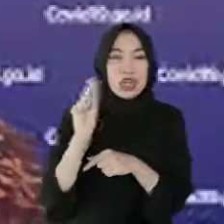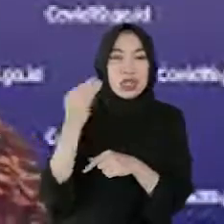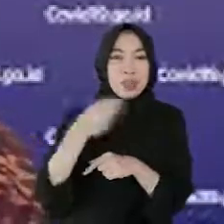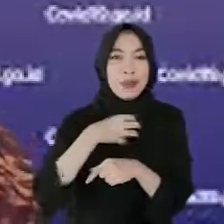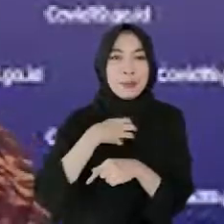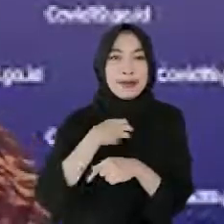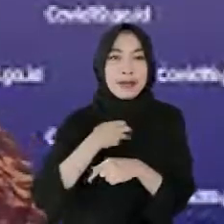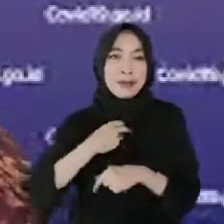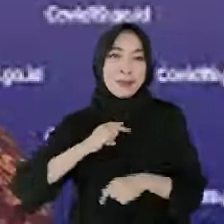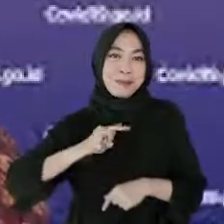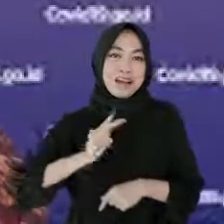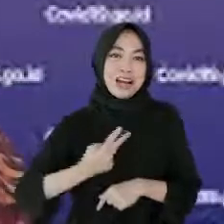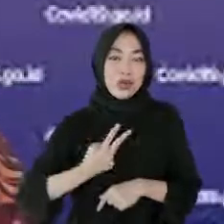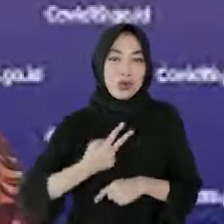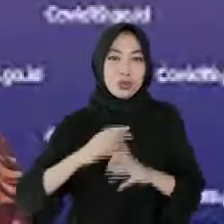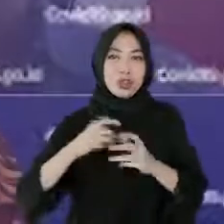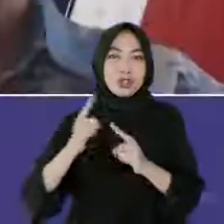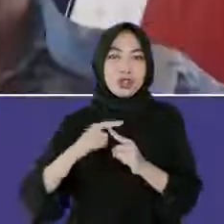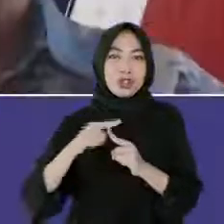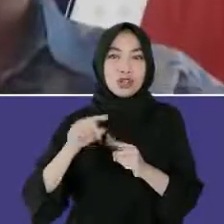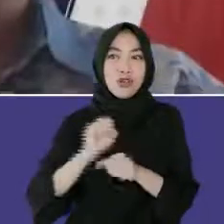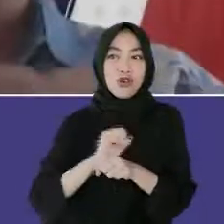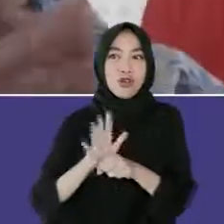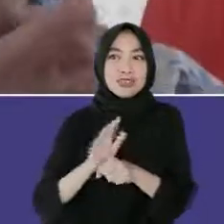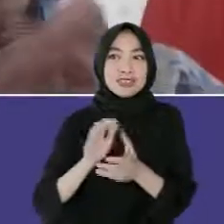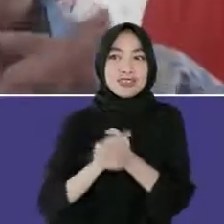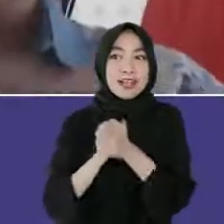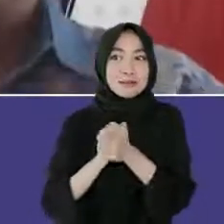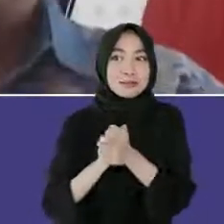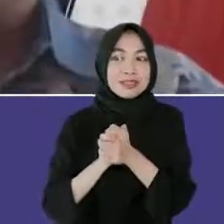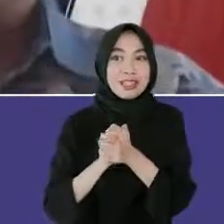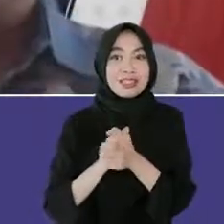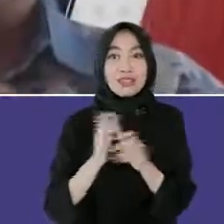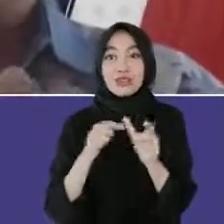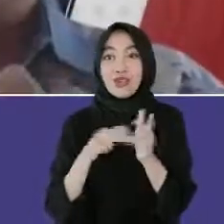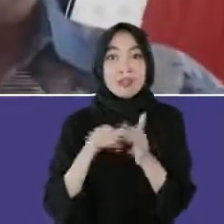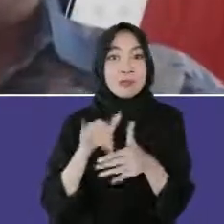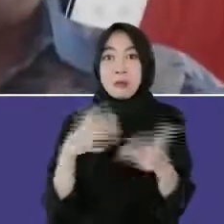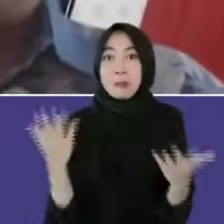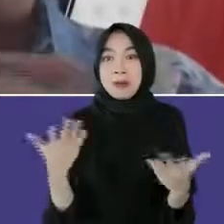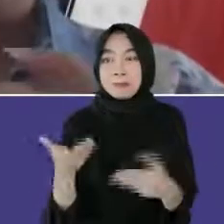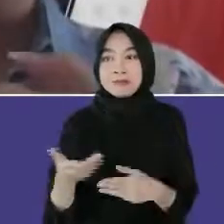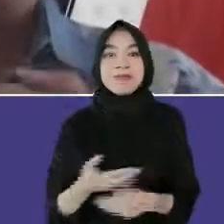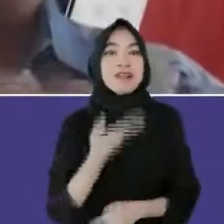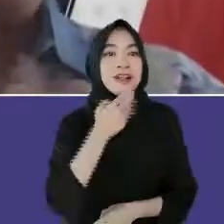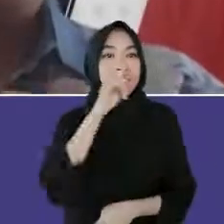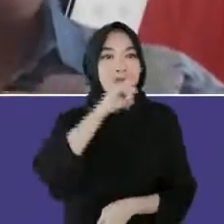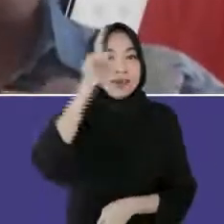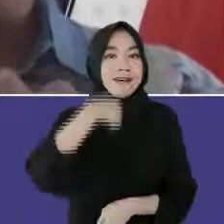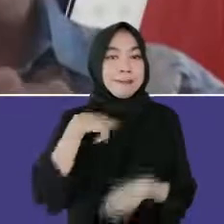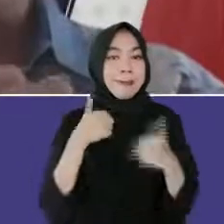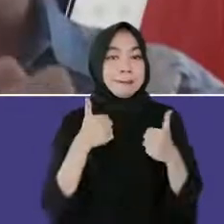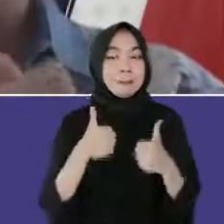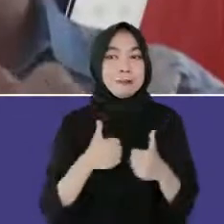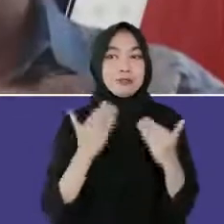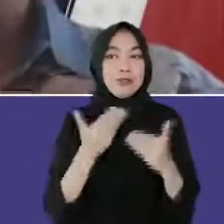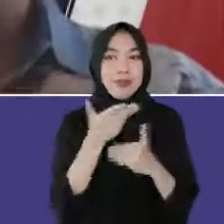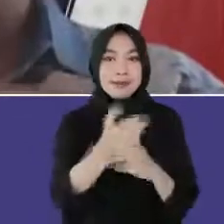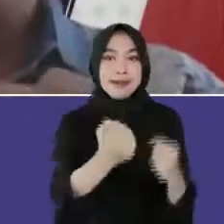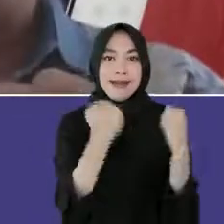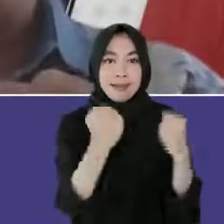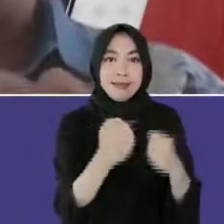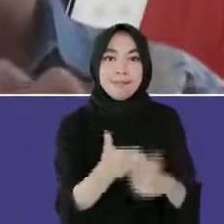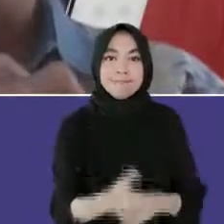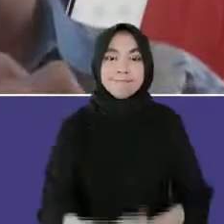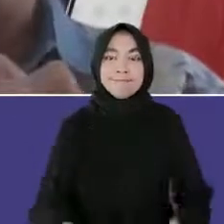perilaku Satgas covert 19 salam tangguh Salam sehat Bagaimana kabarnya Pak Soni Alhamdulillah baik Mas proyek moga sehat selalu